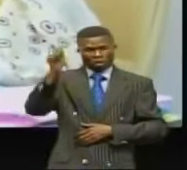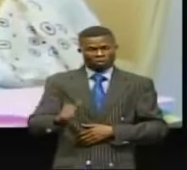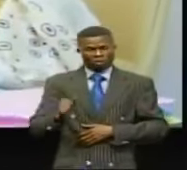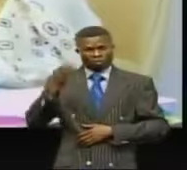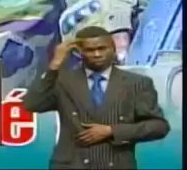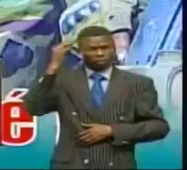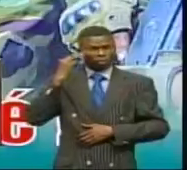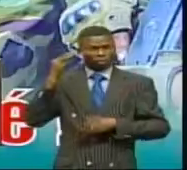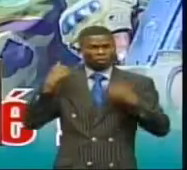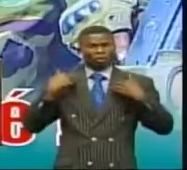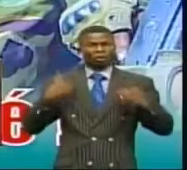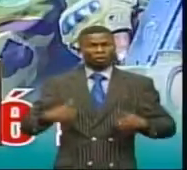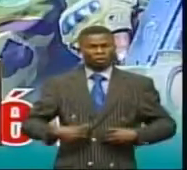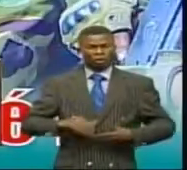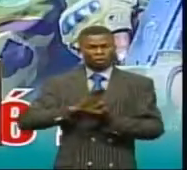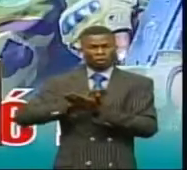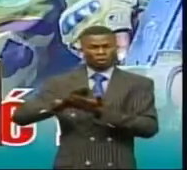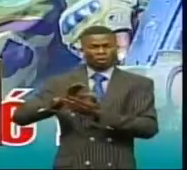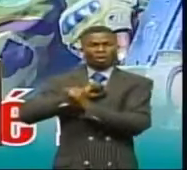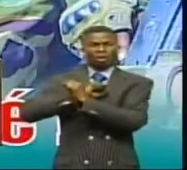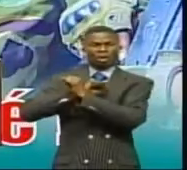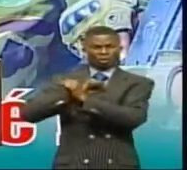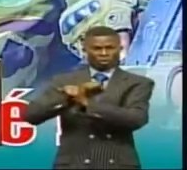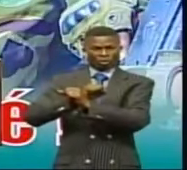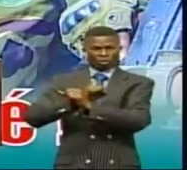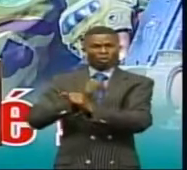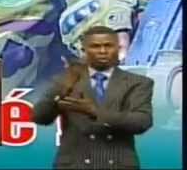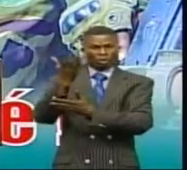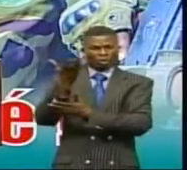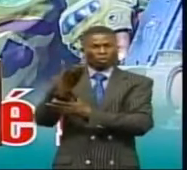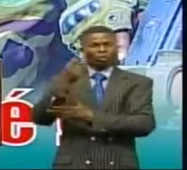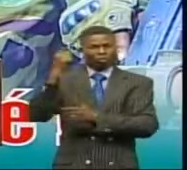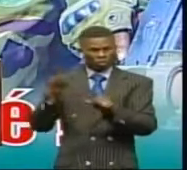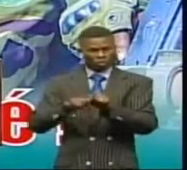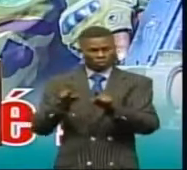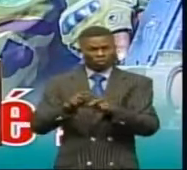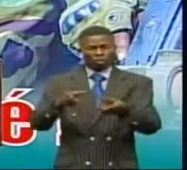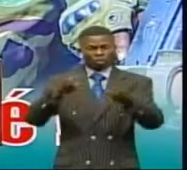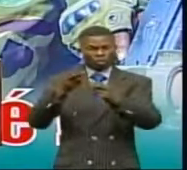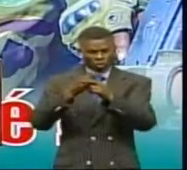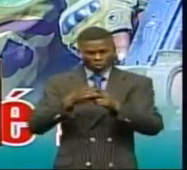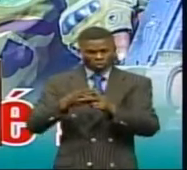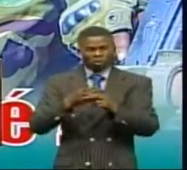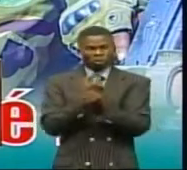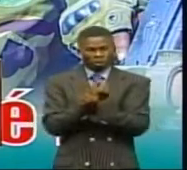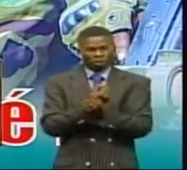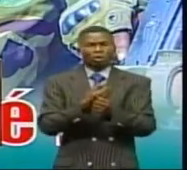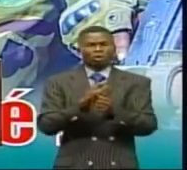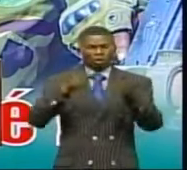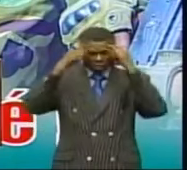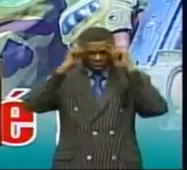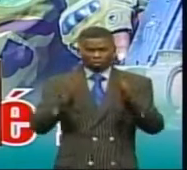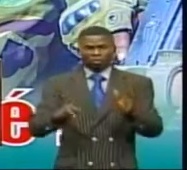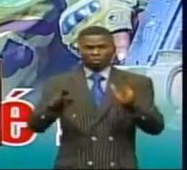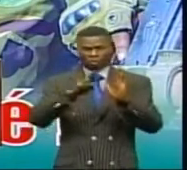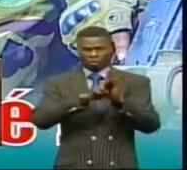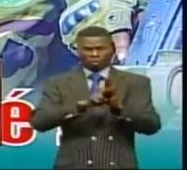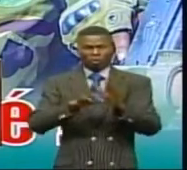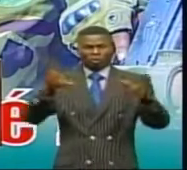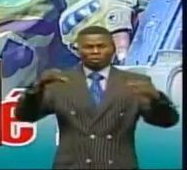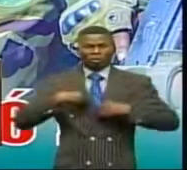la Santé, Hygiène et Prévention en appelle comme toujours à la vigilance, au respect des mesures barrières et à la